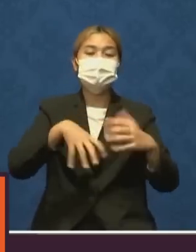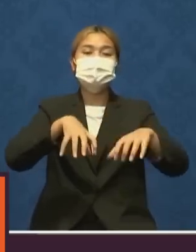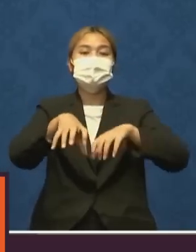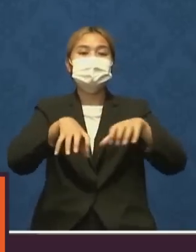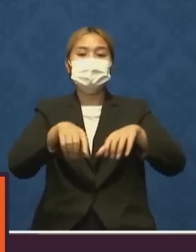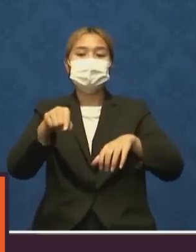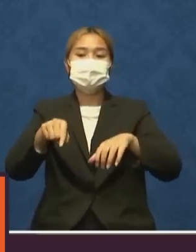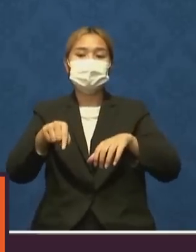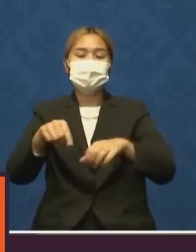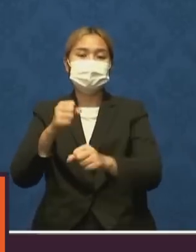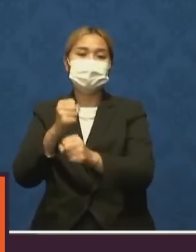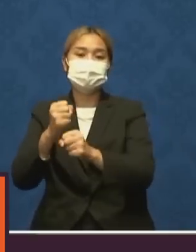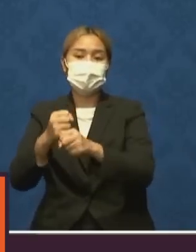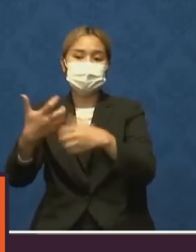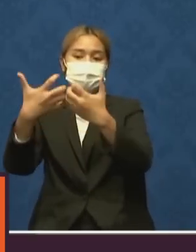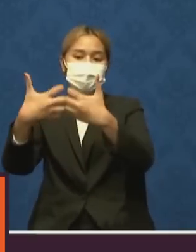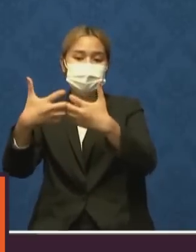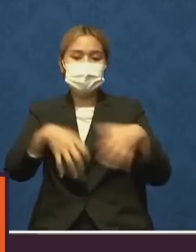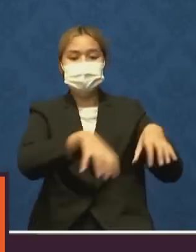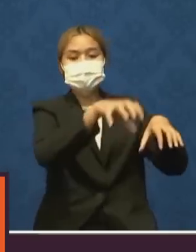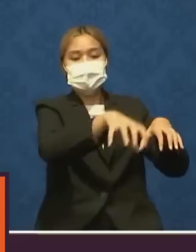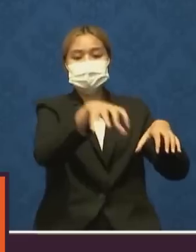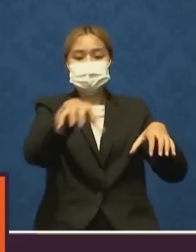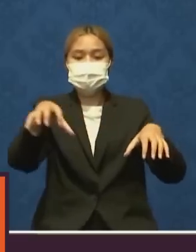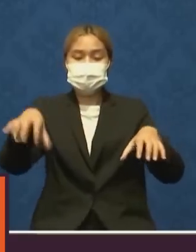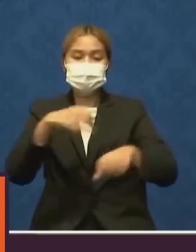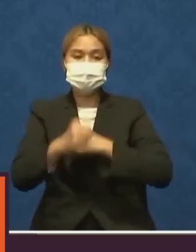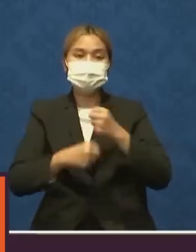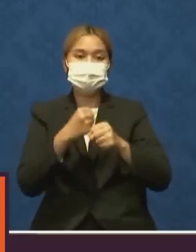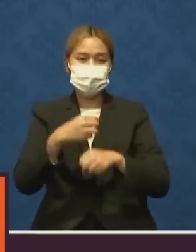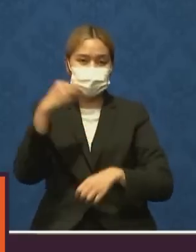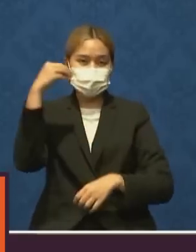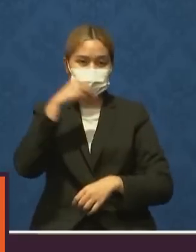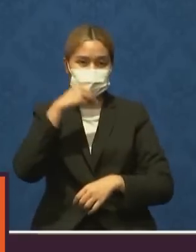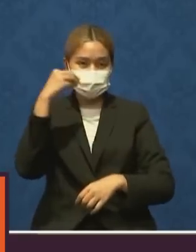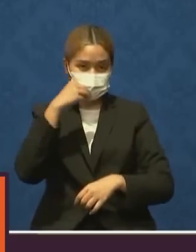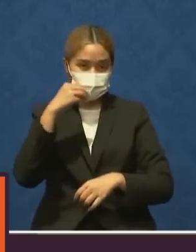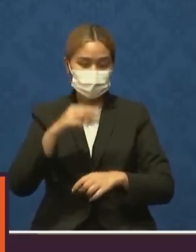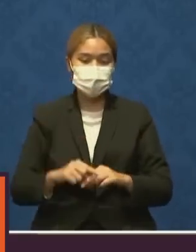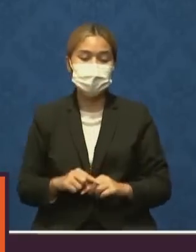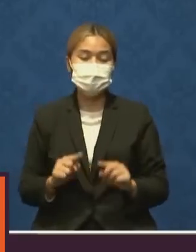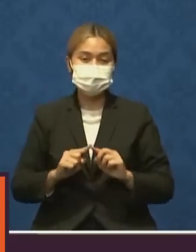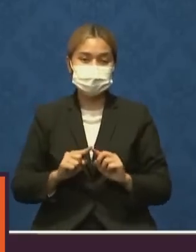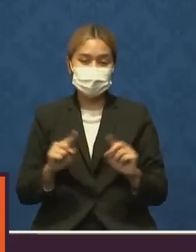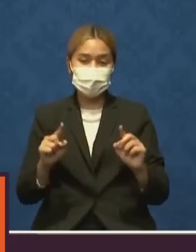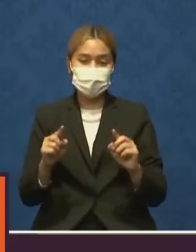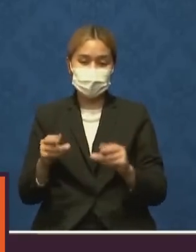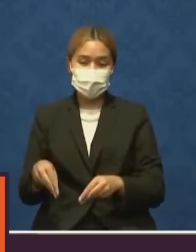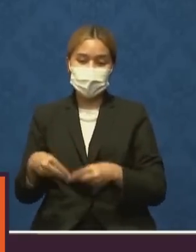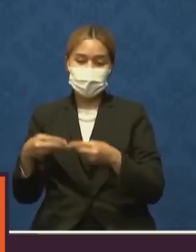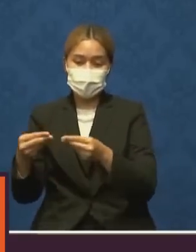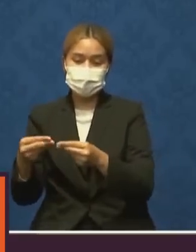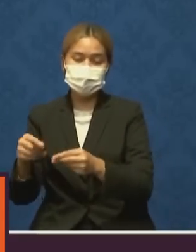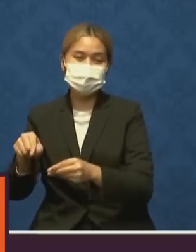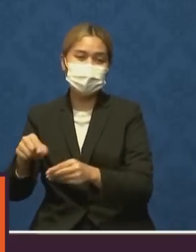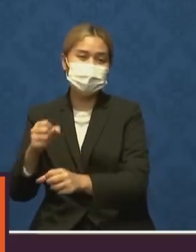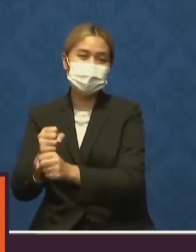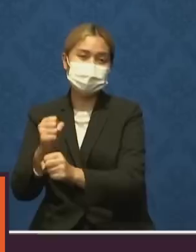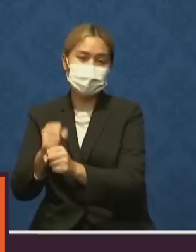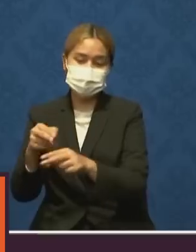ให้มกสรางลไฟาเพิ่มทุปีครับ แทนทจะปล่อยให้กำลังฮัพลิส่วนเกินมั priced คอย มลง